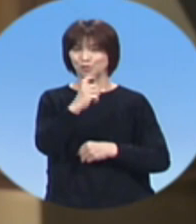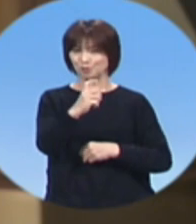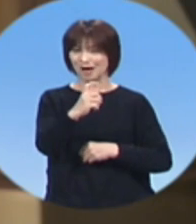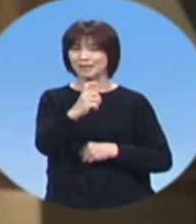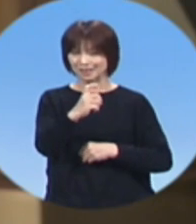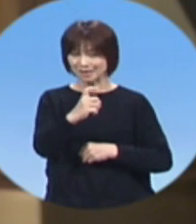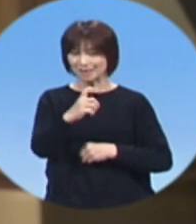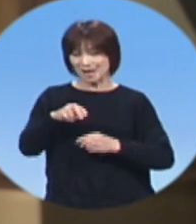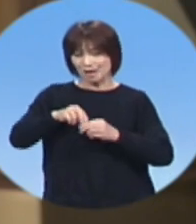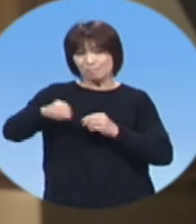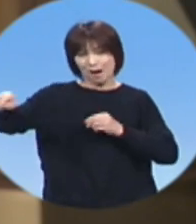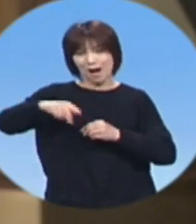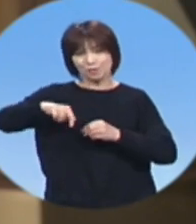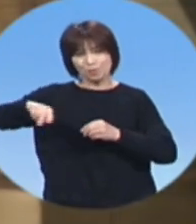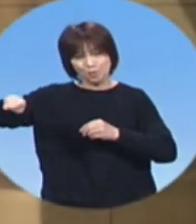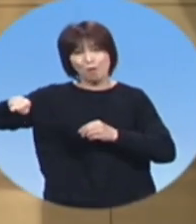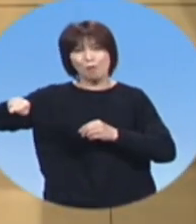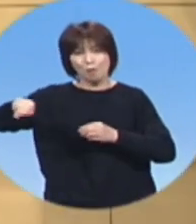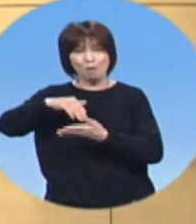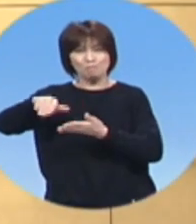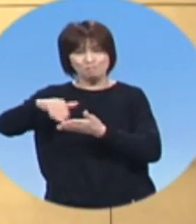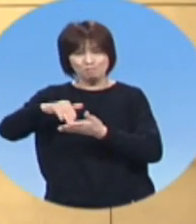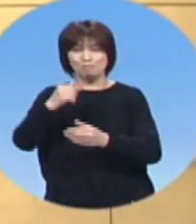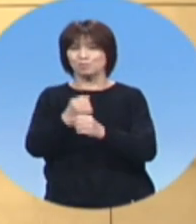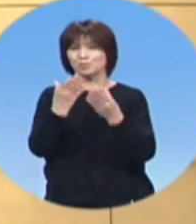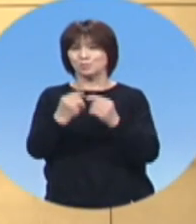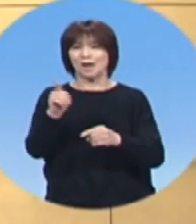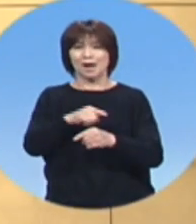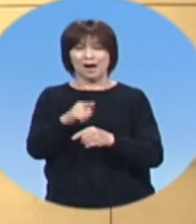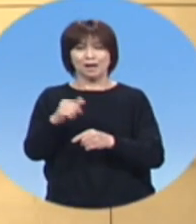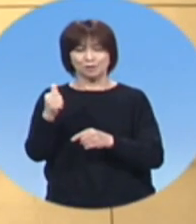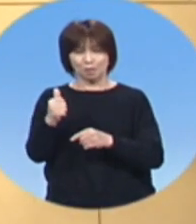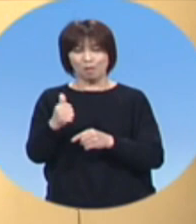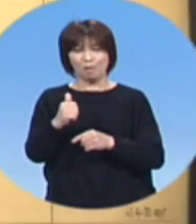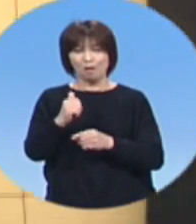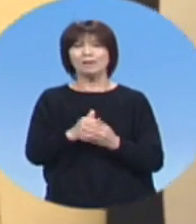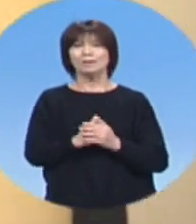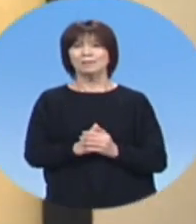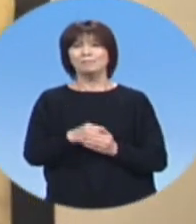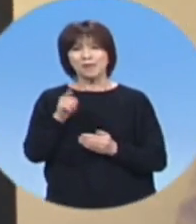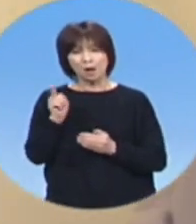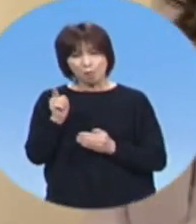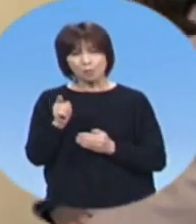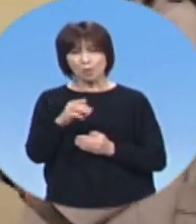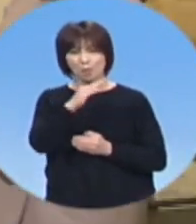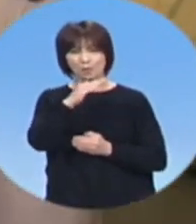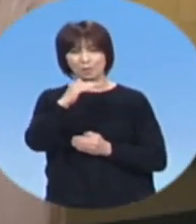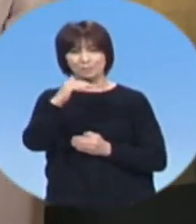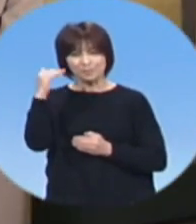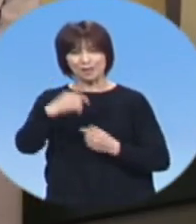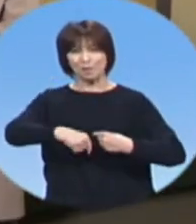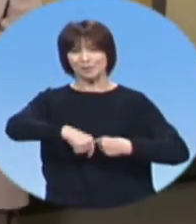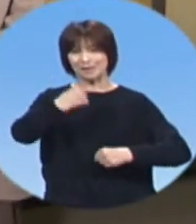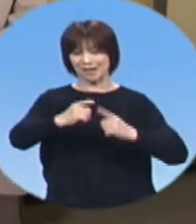測量して全国の地図を作ったという人なんですね。 そうしてできたのがこのとっても正確